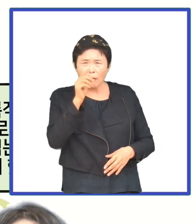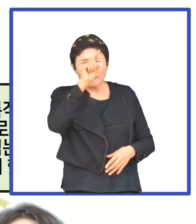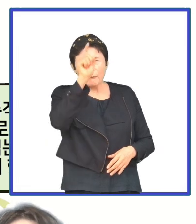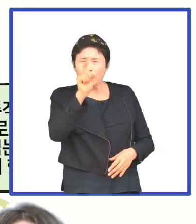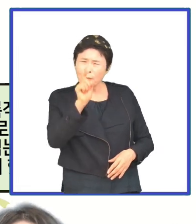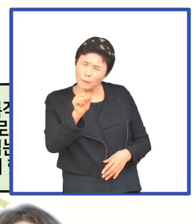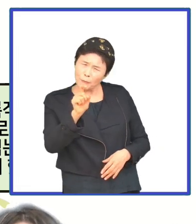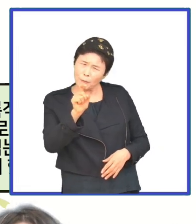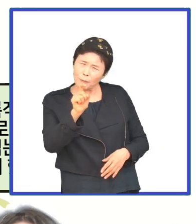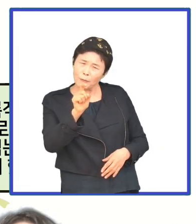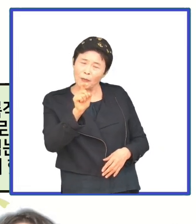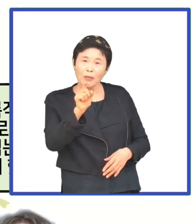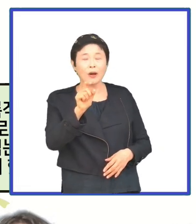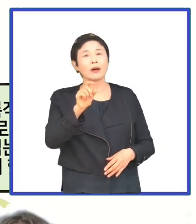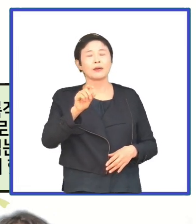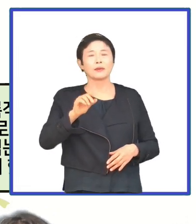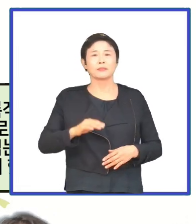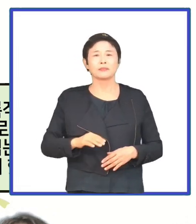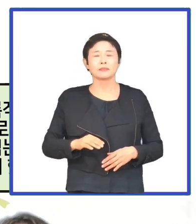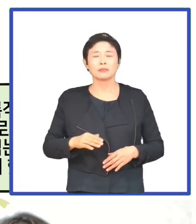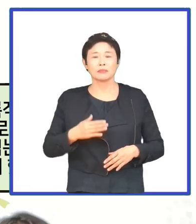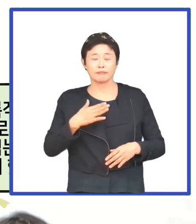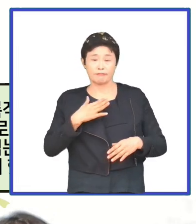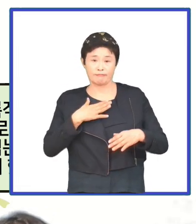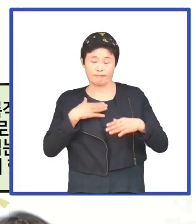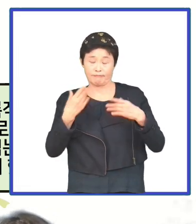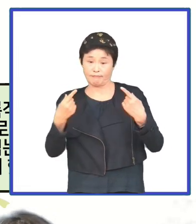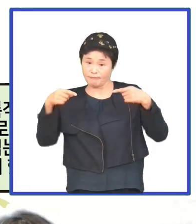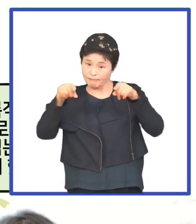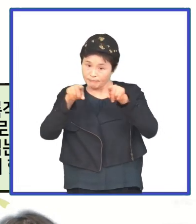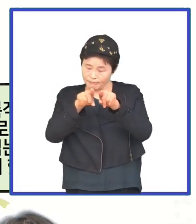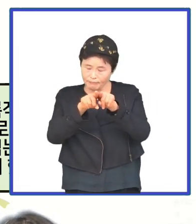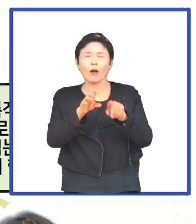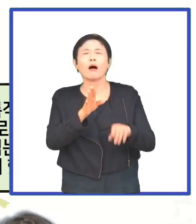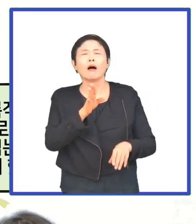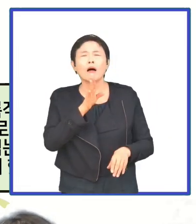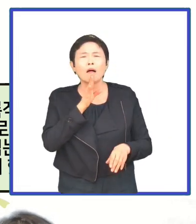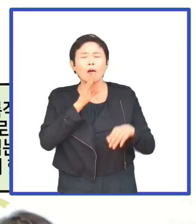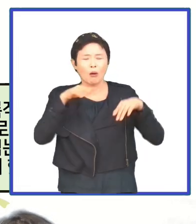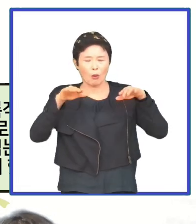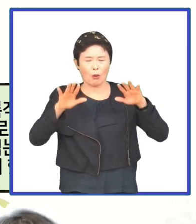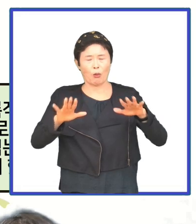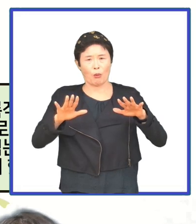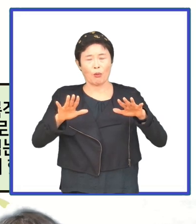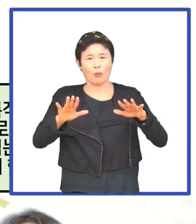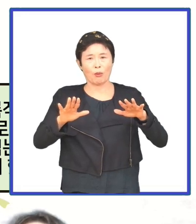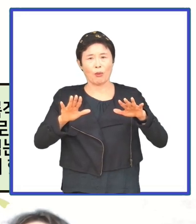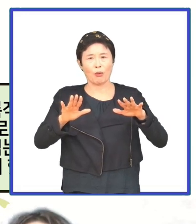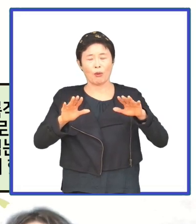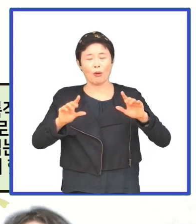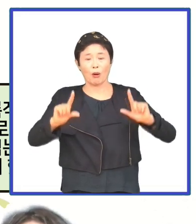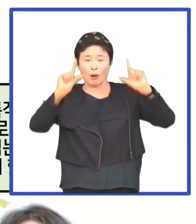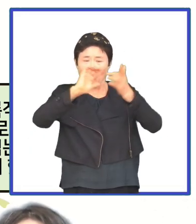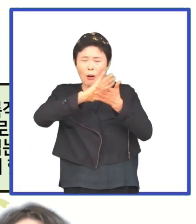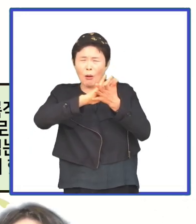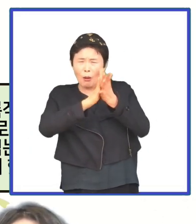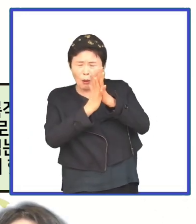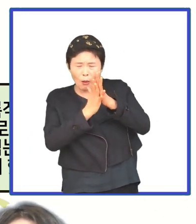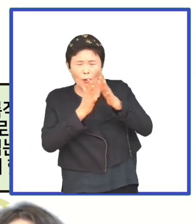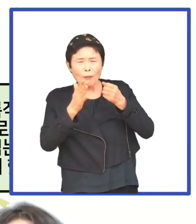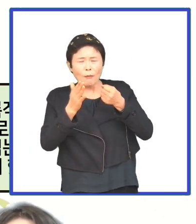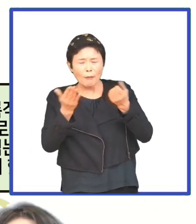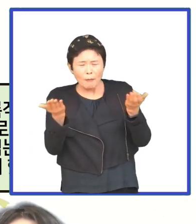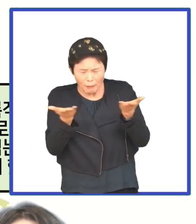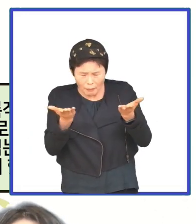않나요? 이번에는 선생님과 함께 정말로 현실에서 그러한 기후 현상들이 나타났던 사건들을 알아볼